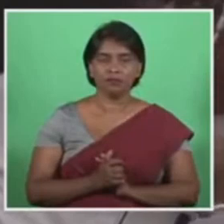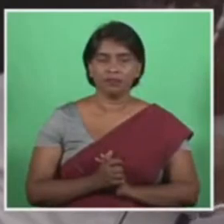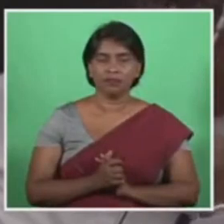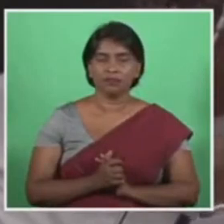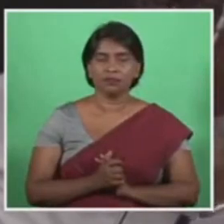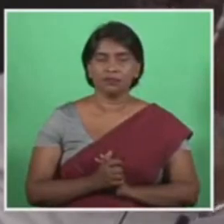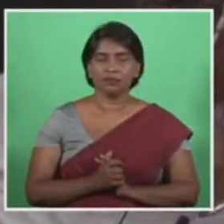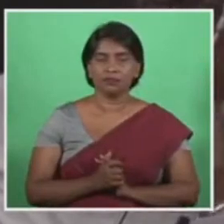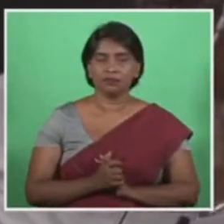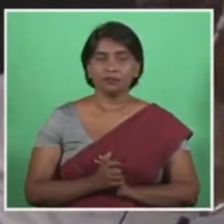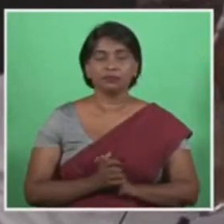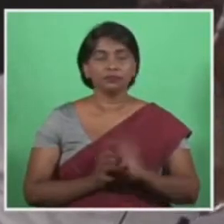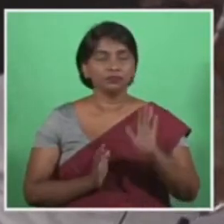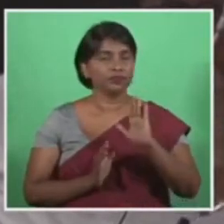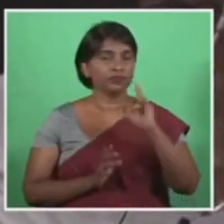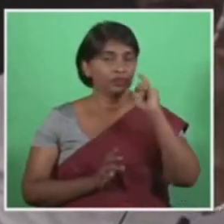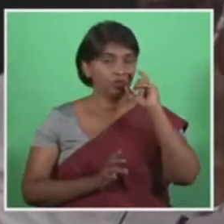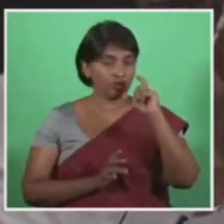कोलम